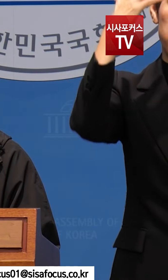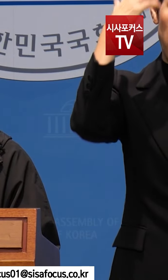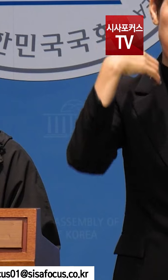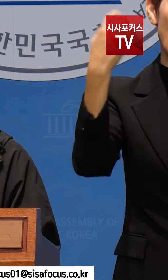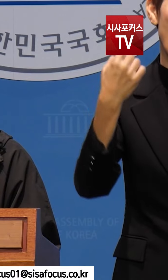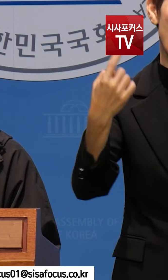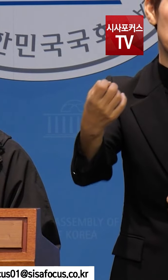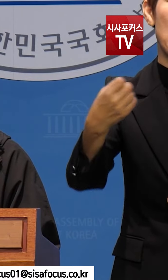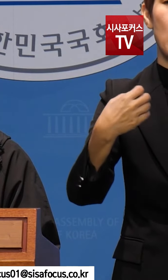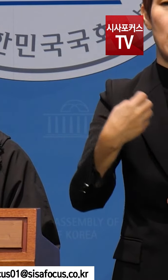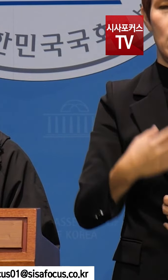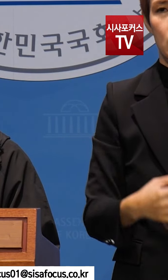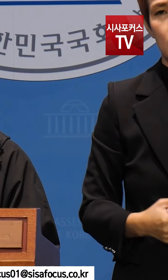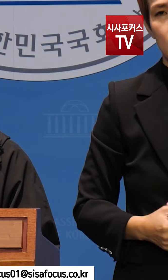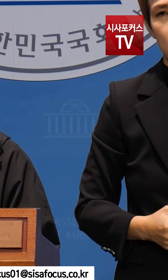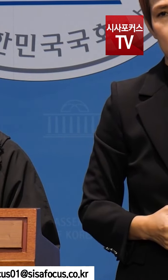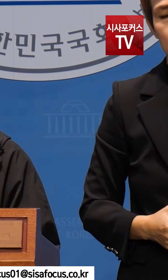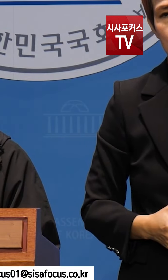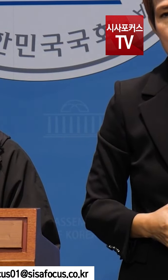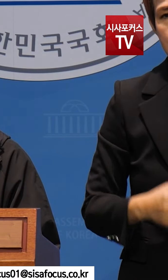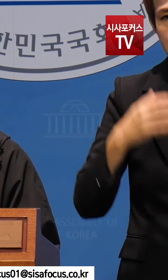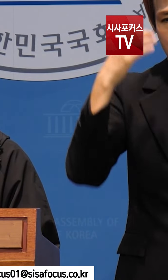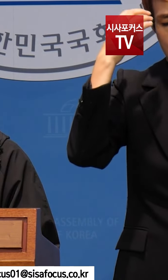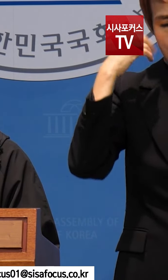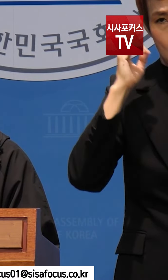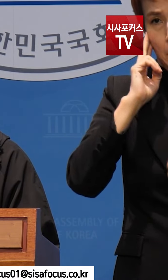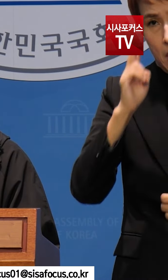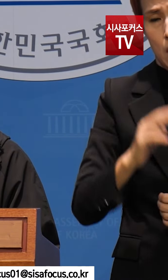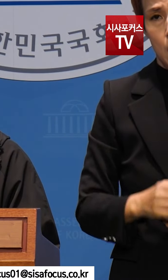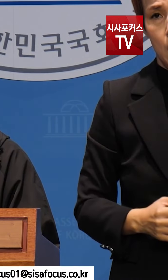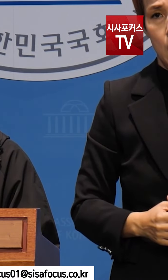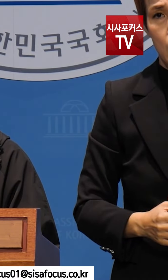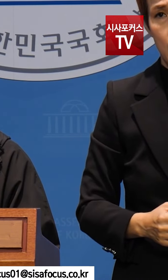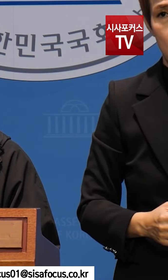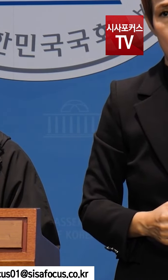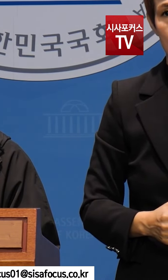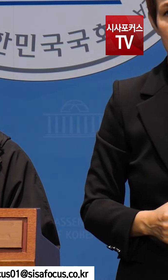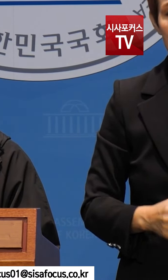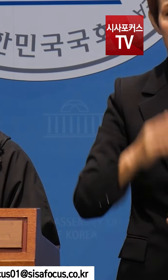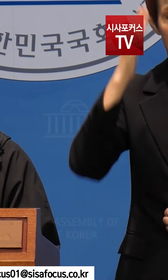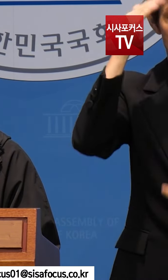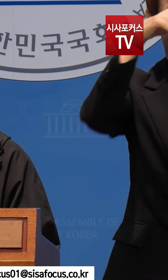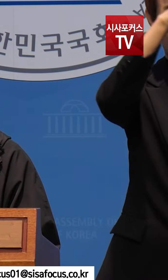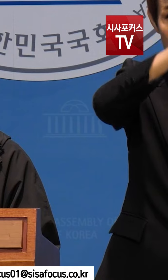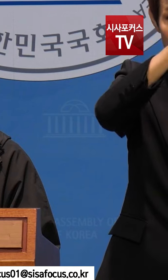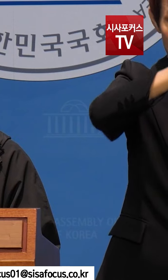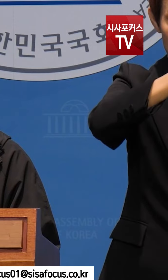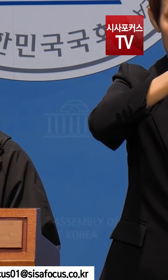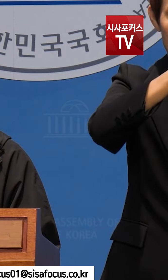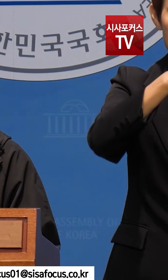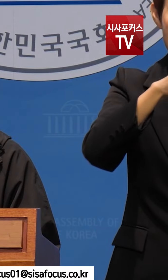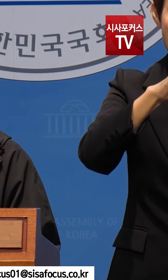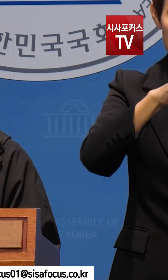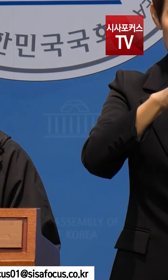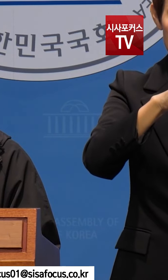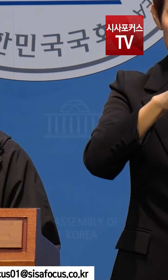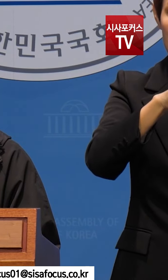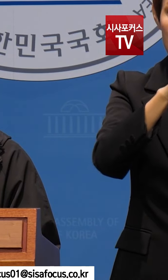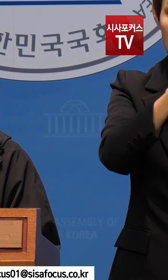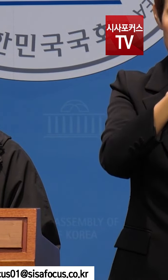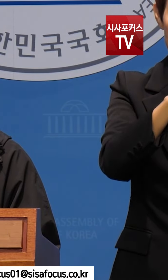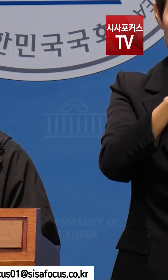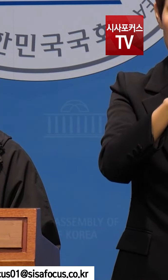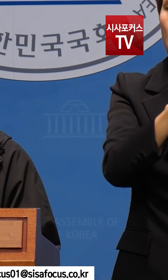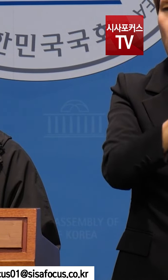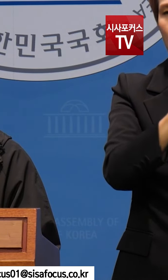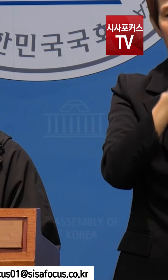회자되었던 어 여름이었습니다 이것은 더 이상 화석 연료에 기반한 에너지 생산이 아니라 지속